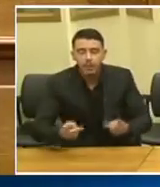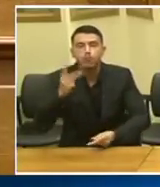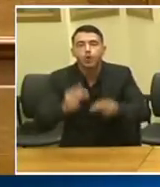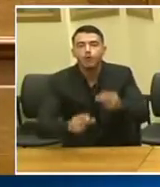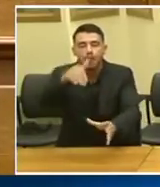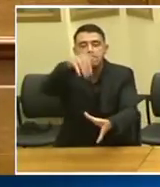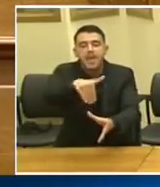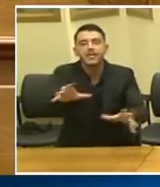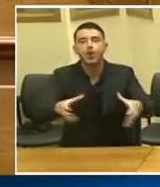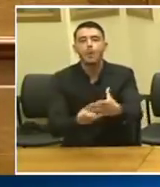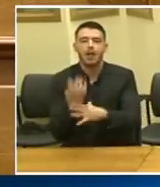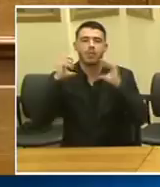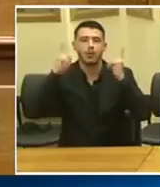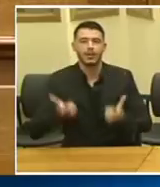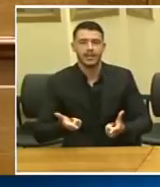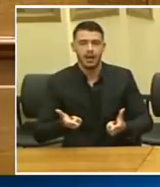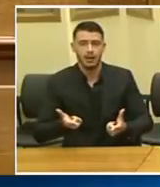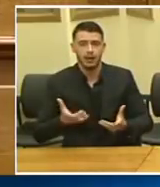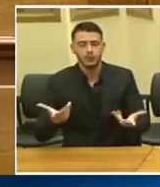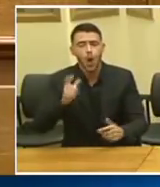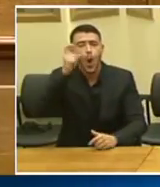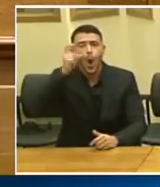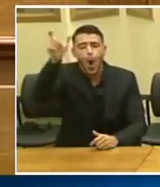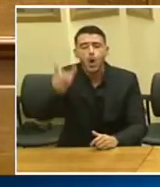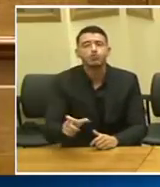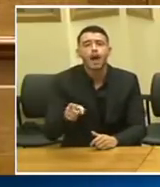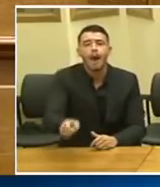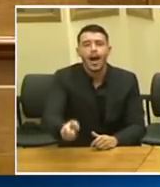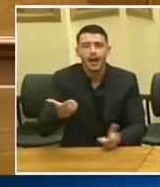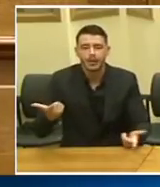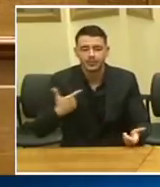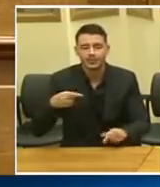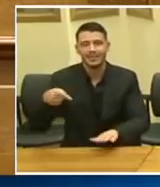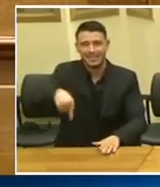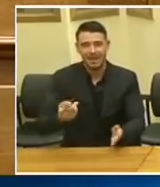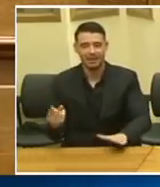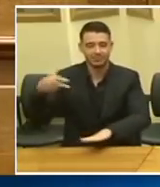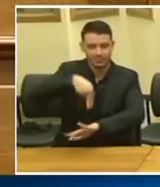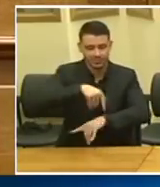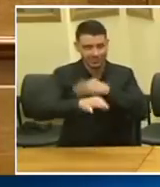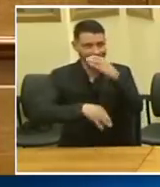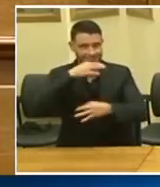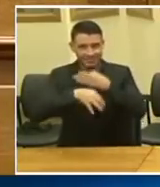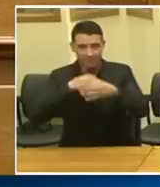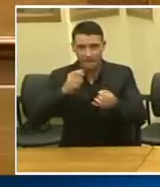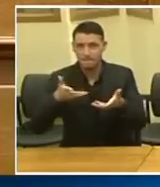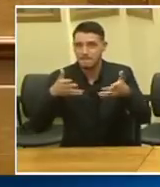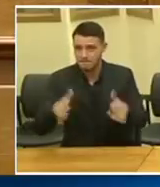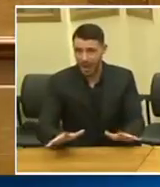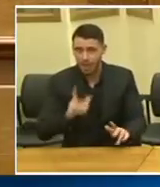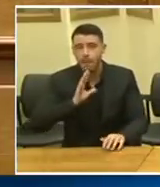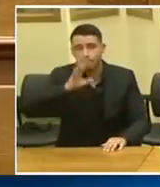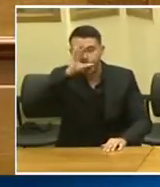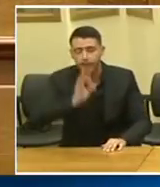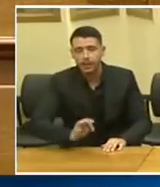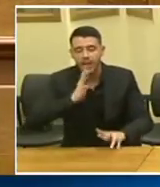Σαμαράς σήμερα έσκησε ό,τι είχε απομείνει από το φιλελεύθερο κοστούμι του κύριου Μητσοτάκη.